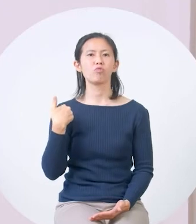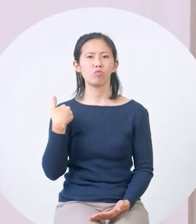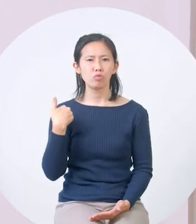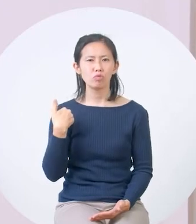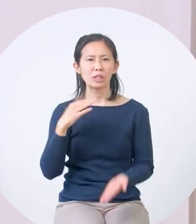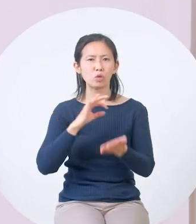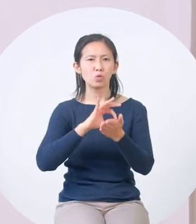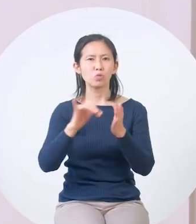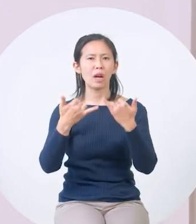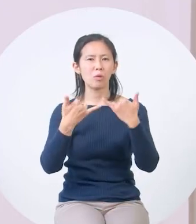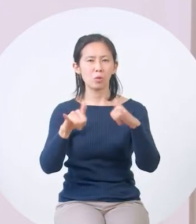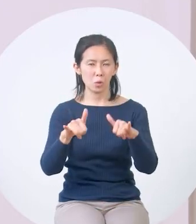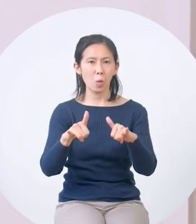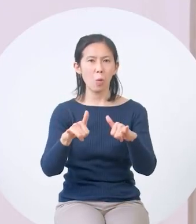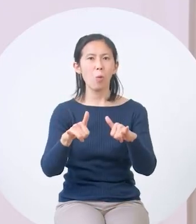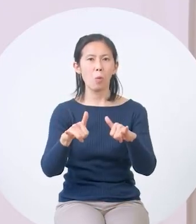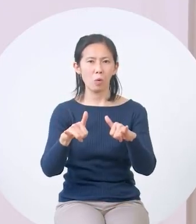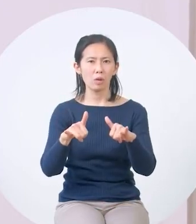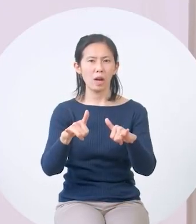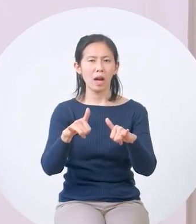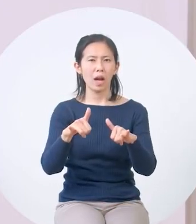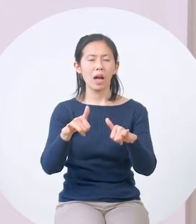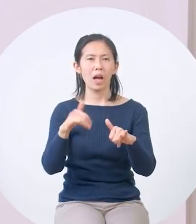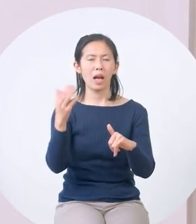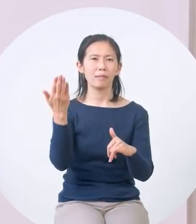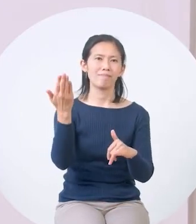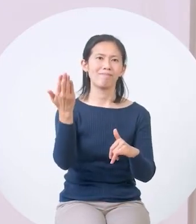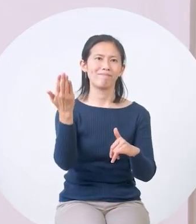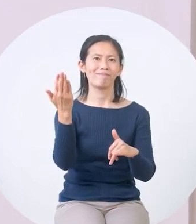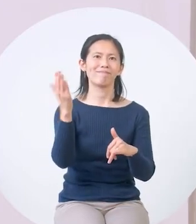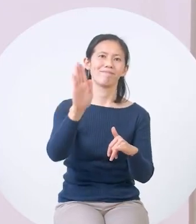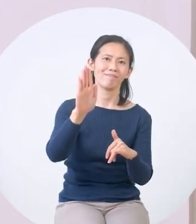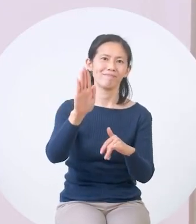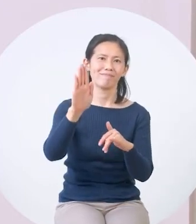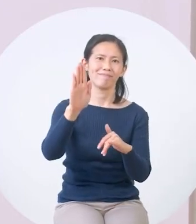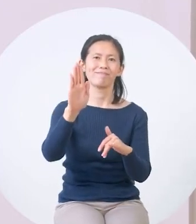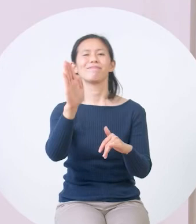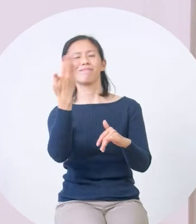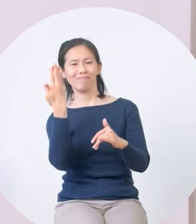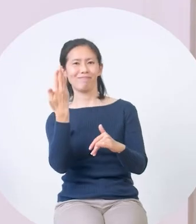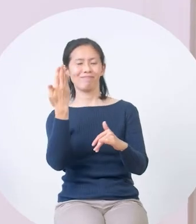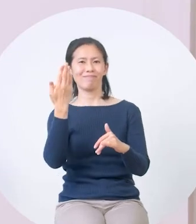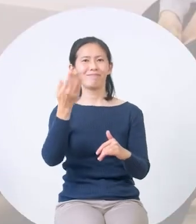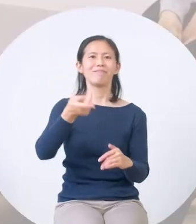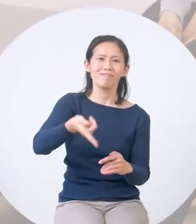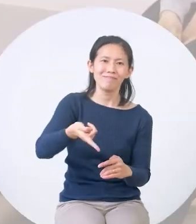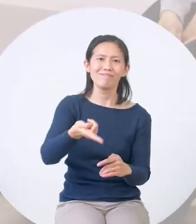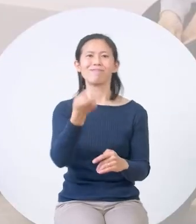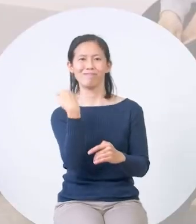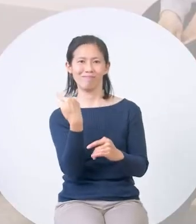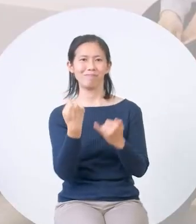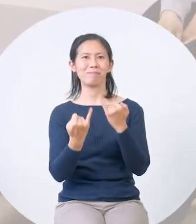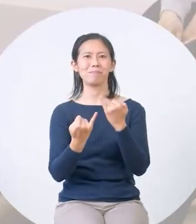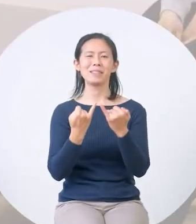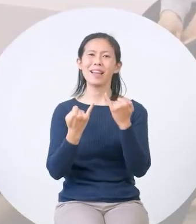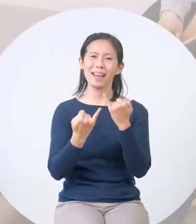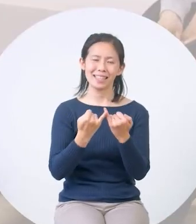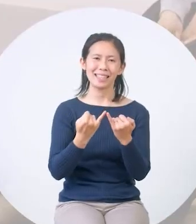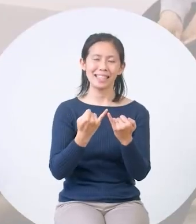使う人が引っ張りパクって倒してかけて取ったらバクンって戻っちゃうような。